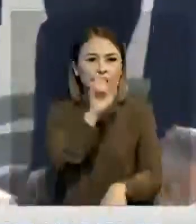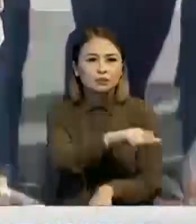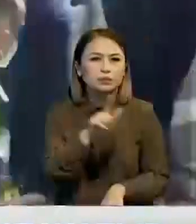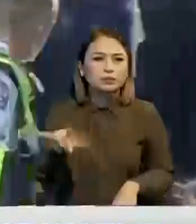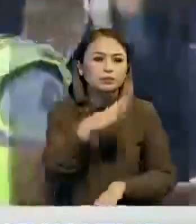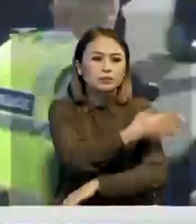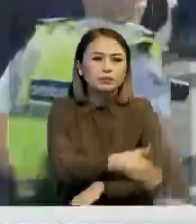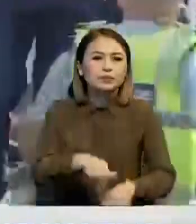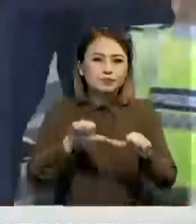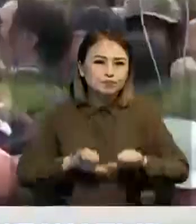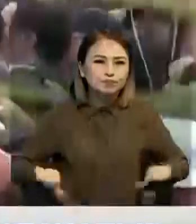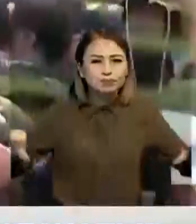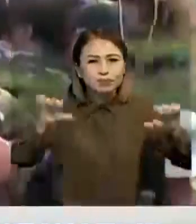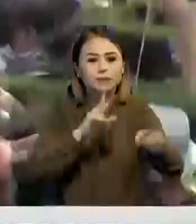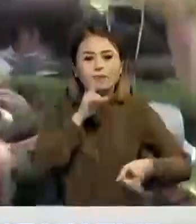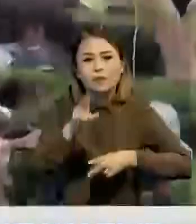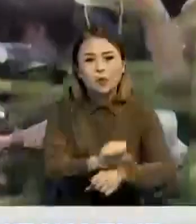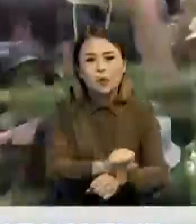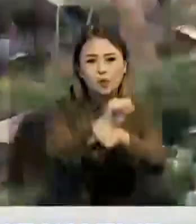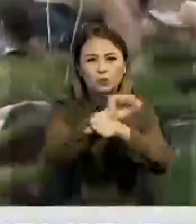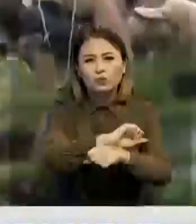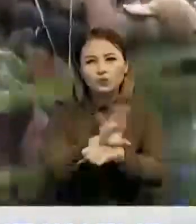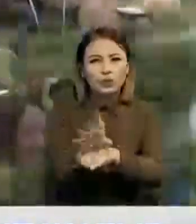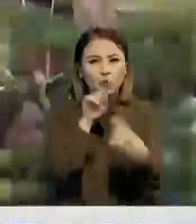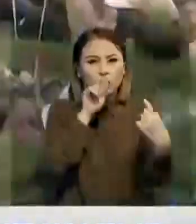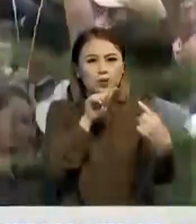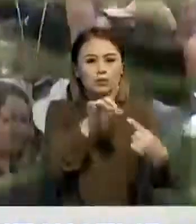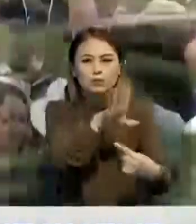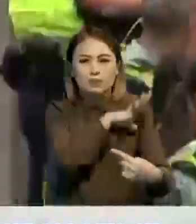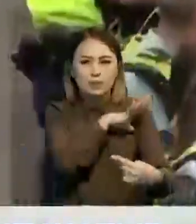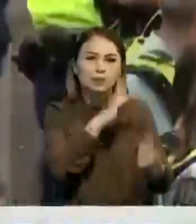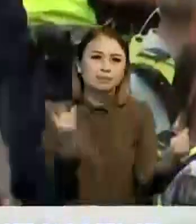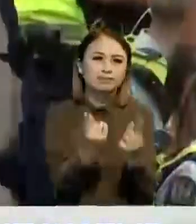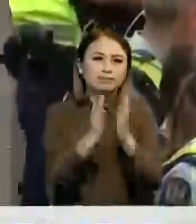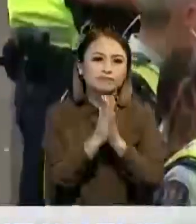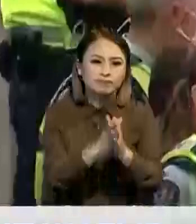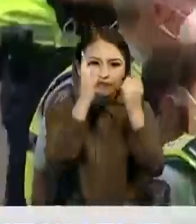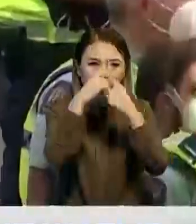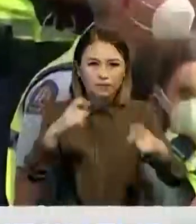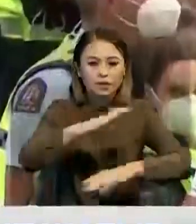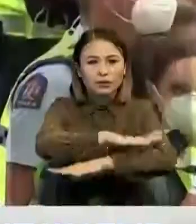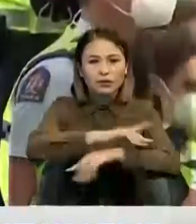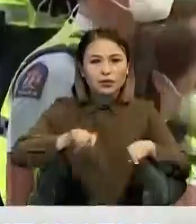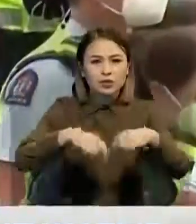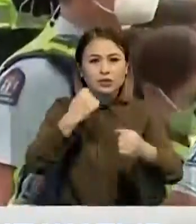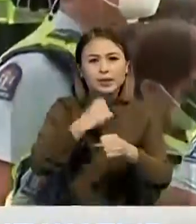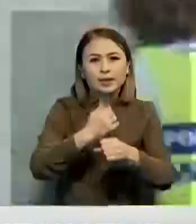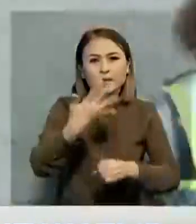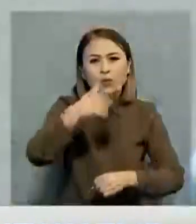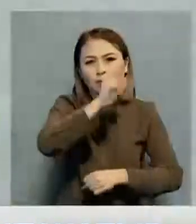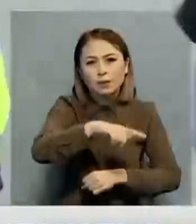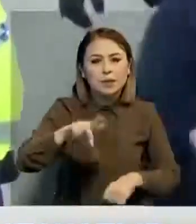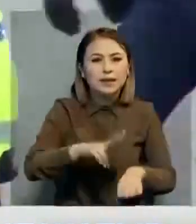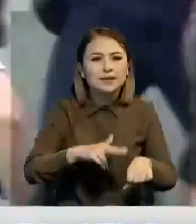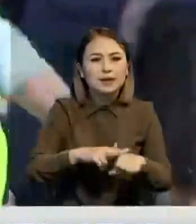жиналып көшелерді қоршап алған. Наразылар билікке ковидке қатысты шектеулерді жеңілдету керек деген талап қойды. Тәртіпсіздік жасаған